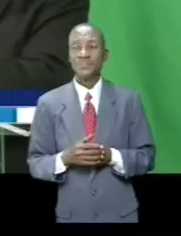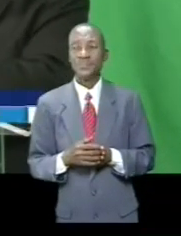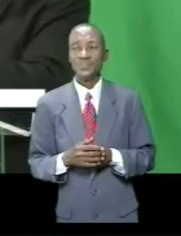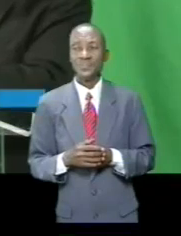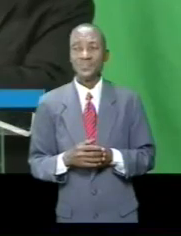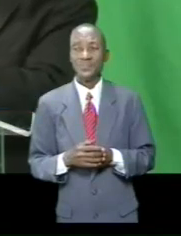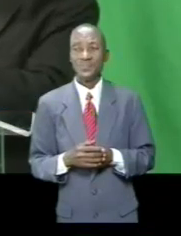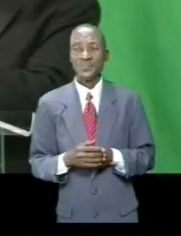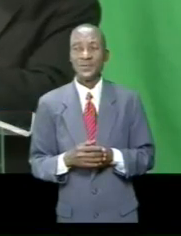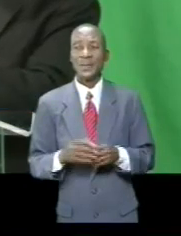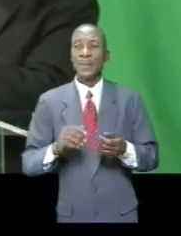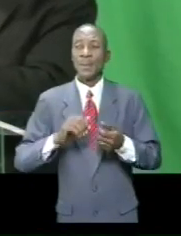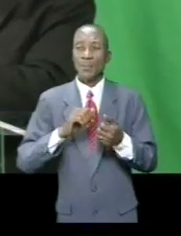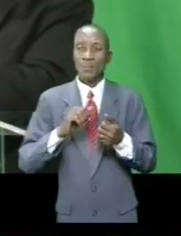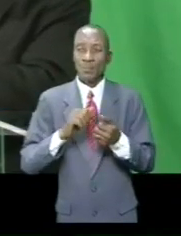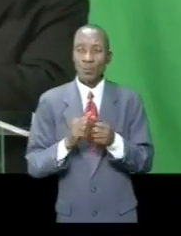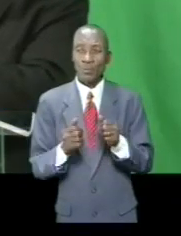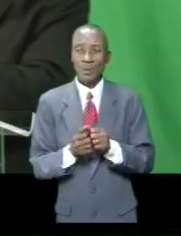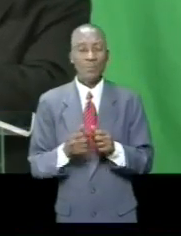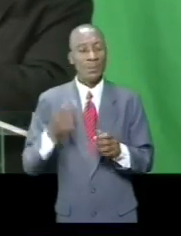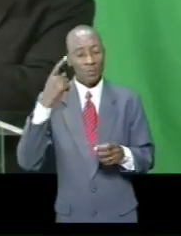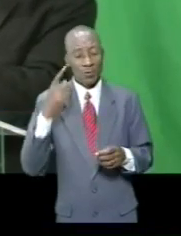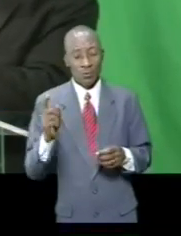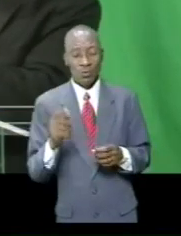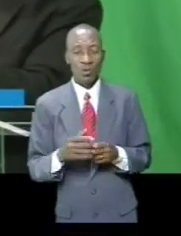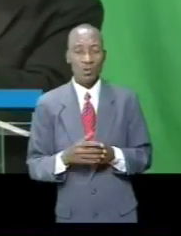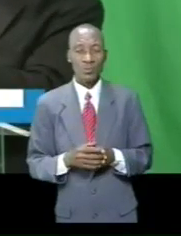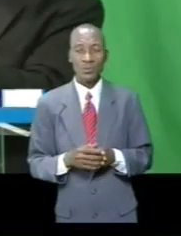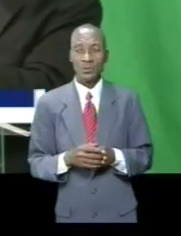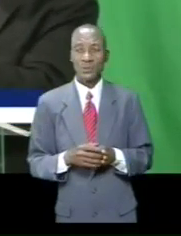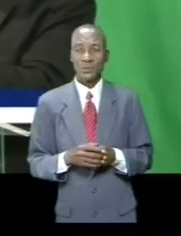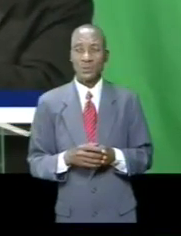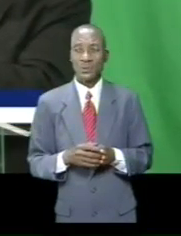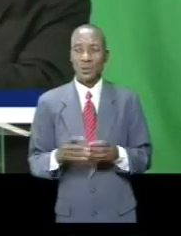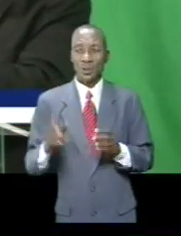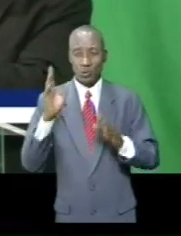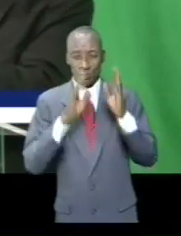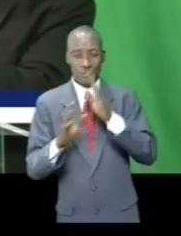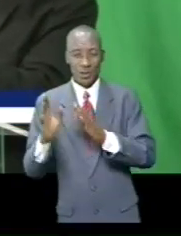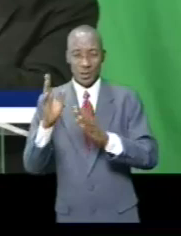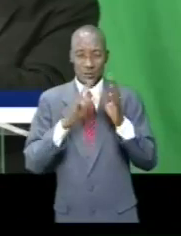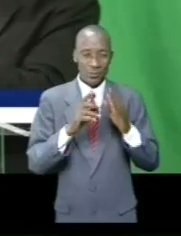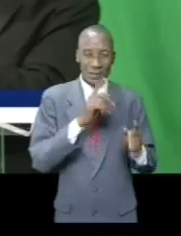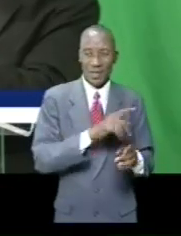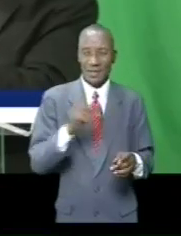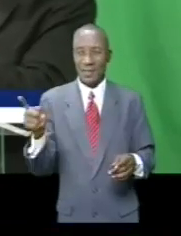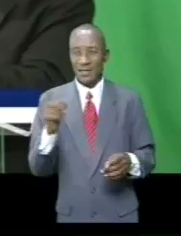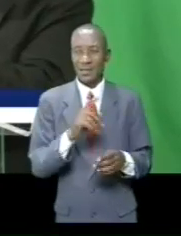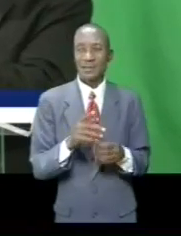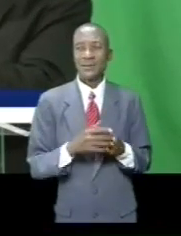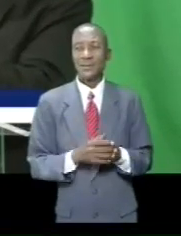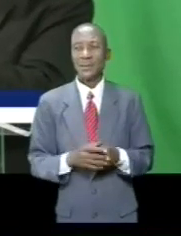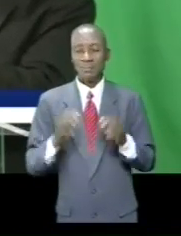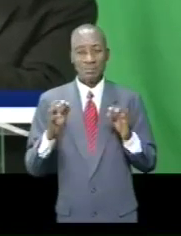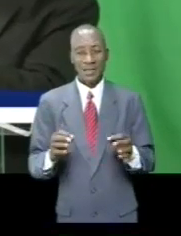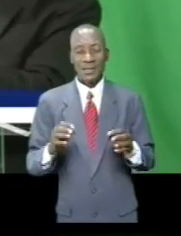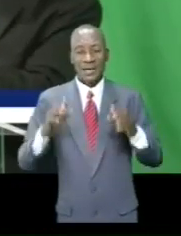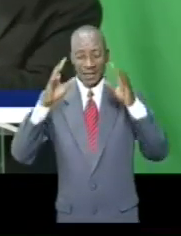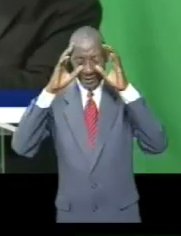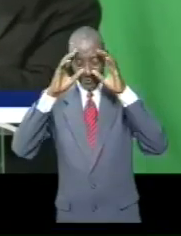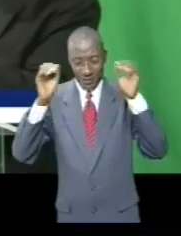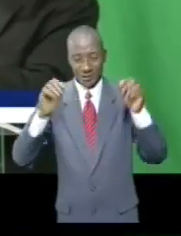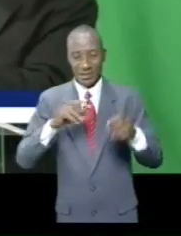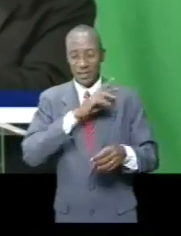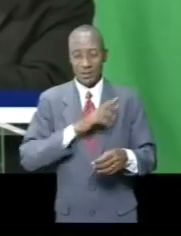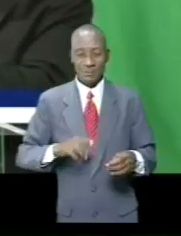les vociférations et les contre-vérités des autres qui empêcheront le président de la République de privilégier la voie du règlement pacifique